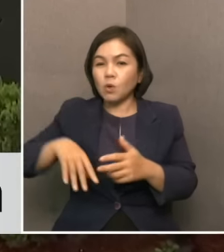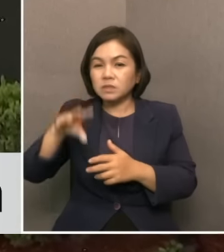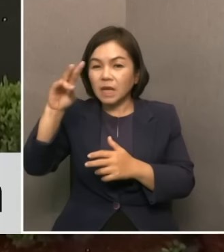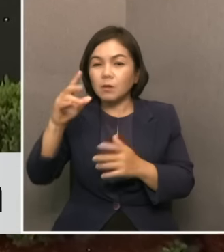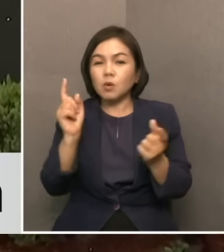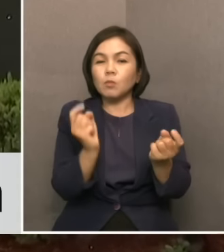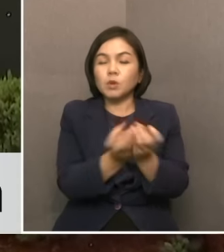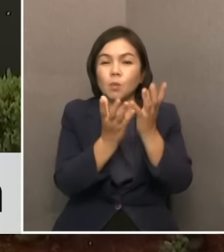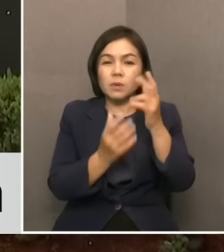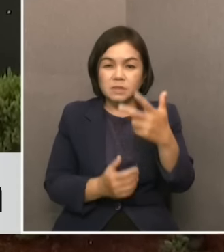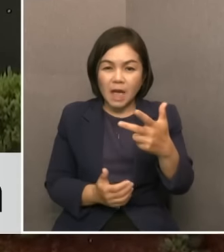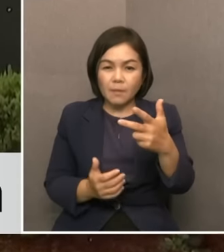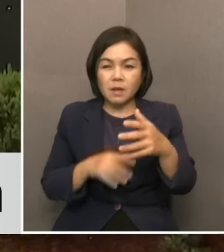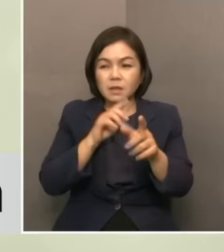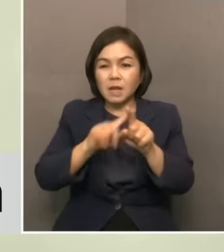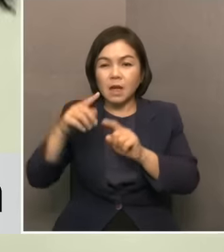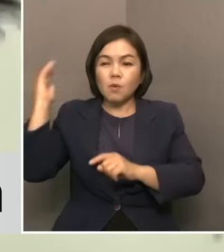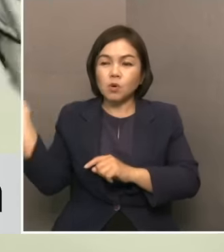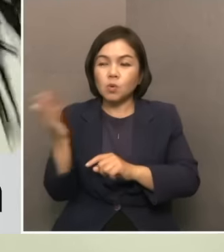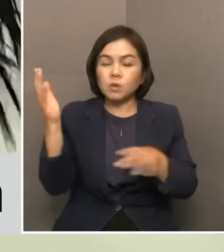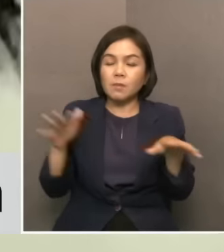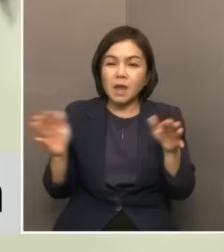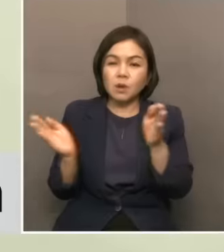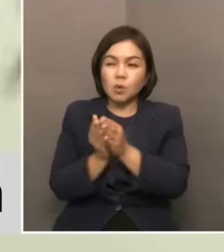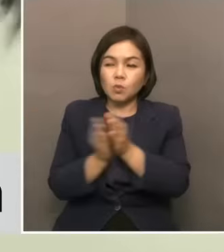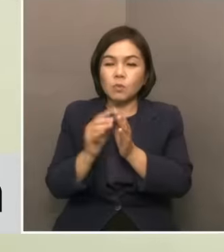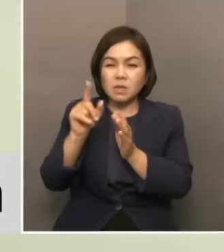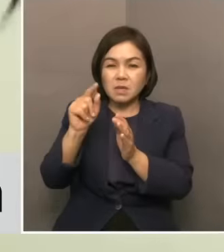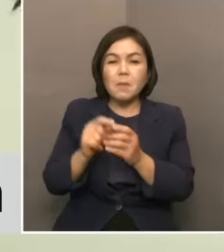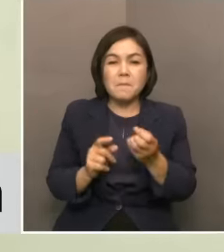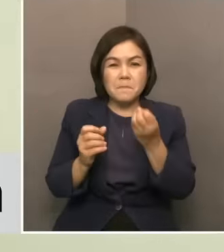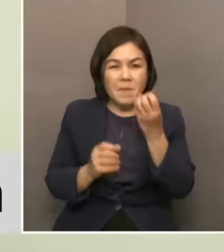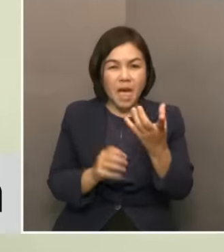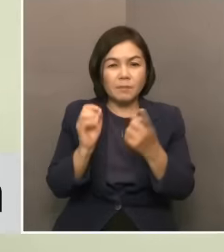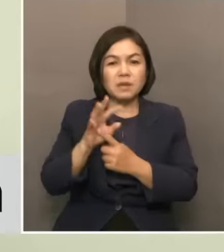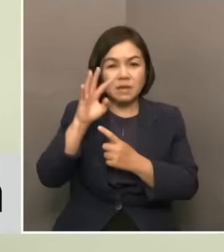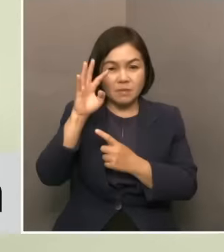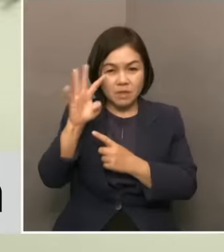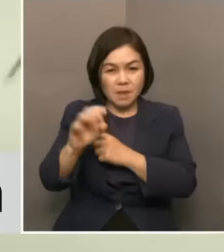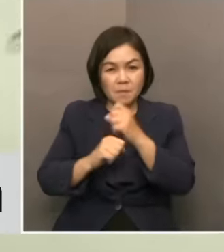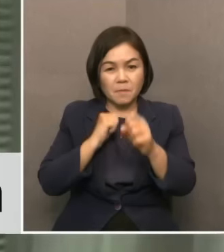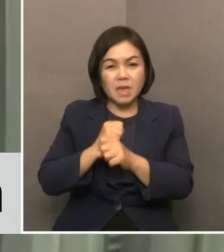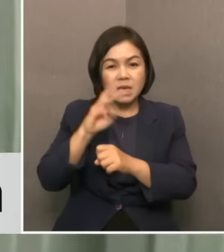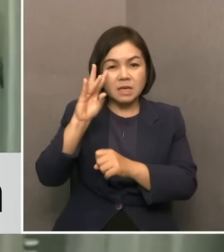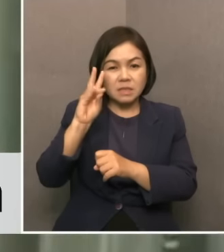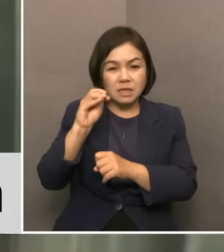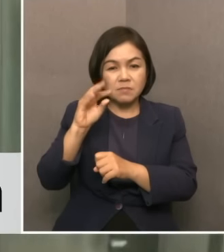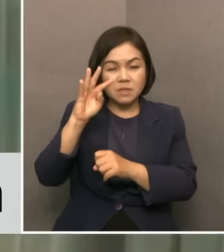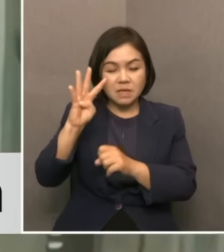กติรวม20ลูกก็นับว่าเป็นพายุที่มากที่สุดนะคะเป็นอันดับ4ในรอบ74ปีค่ะ